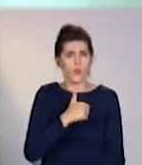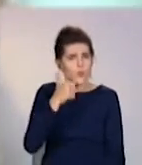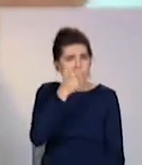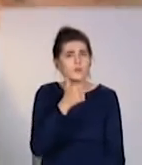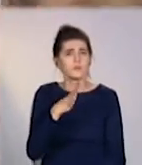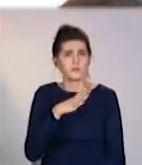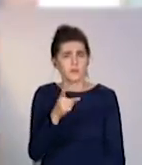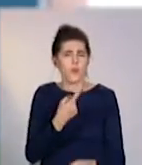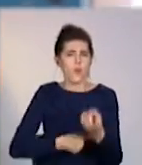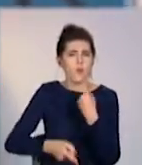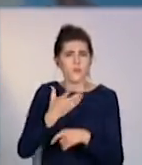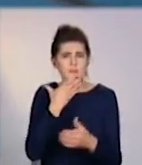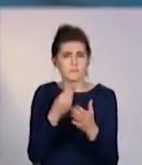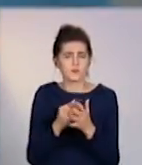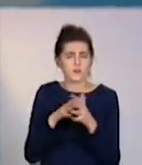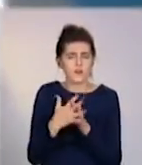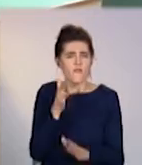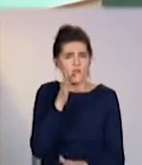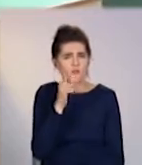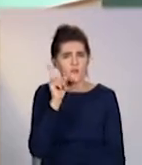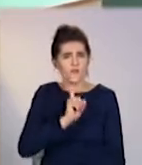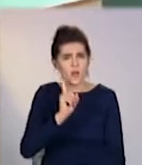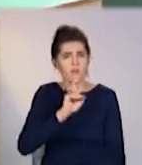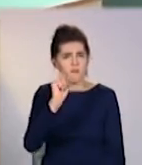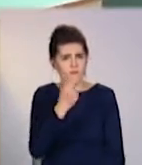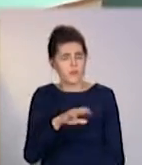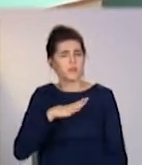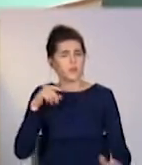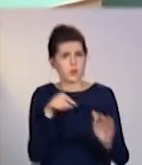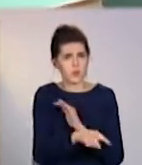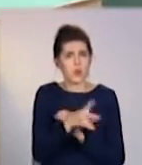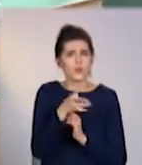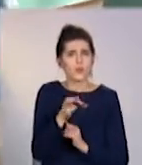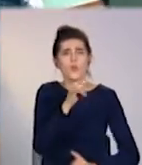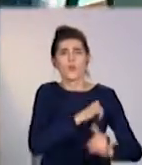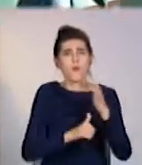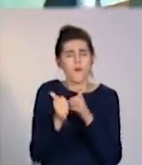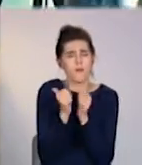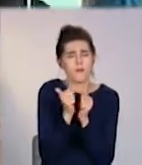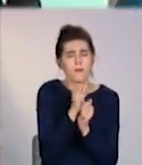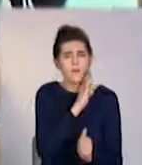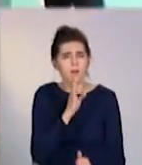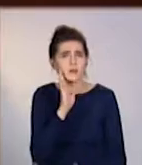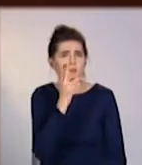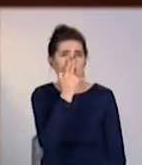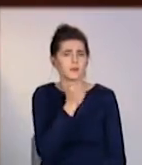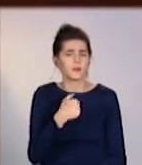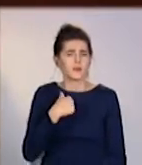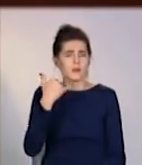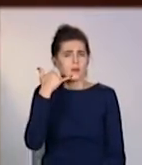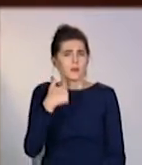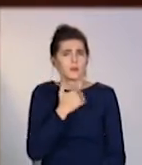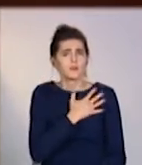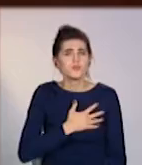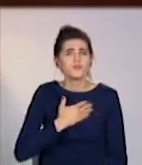Тривалий час переховувалися на чужині, але не могла перенести, що не було зв'язку з матір'ю. Мені бере трубку, ти не знаєш,